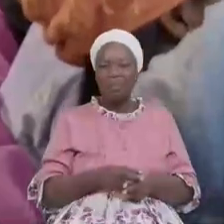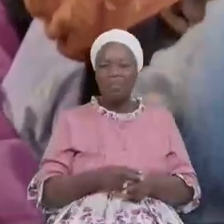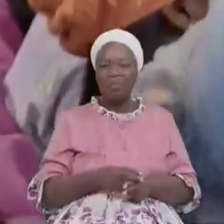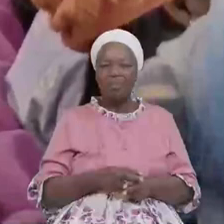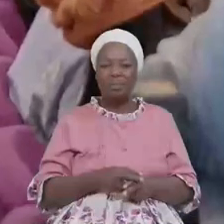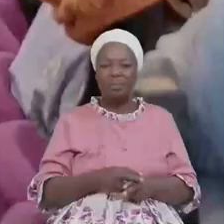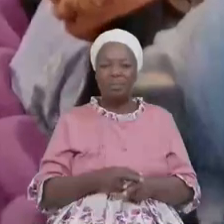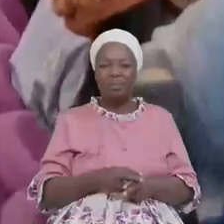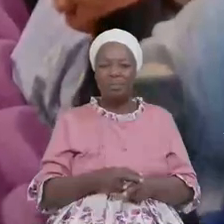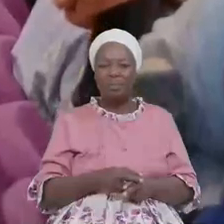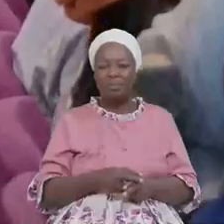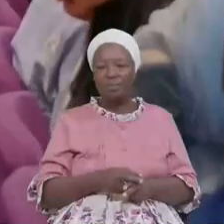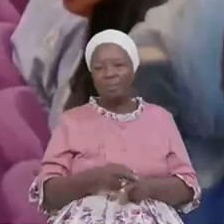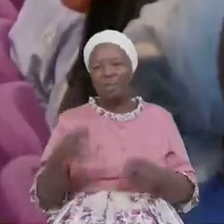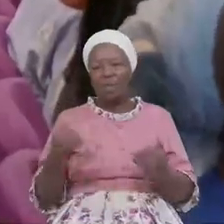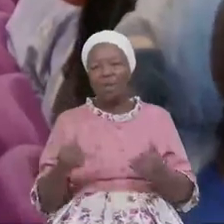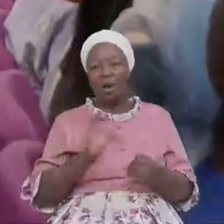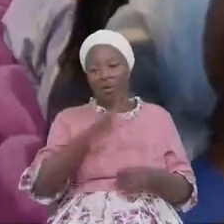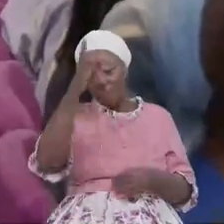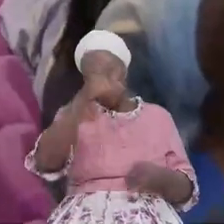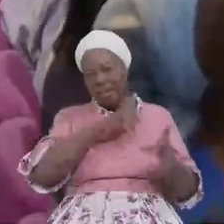Quand j'étais encore à l'école,